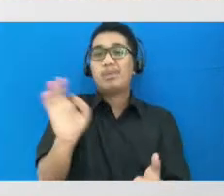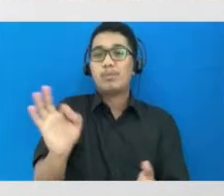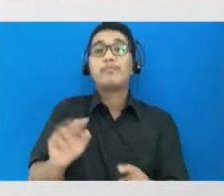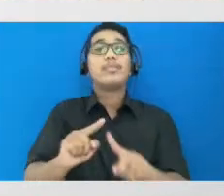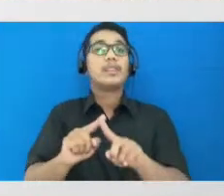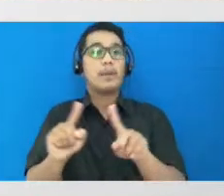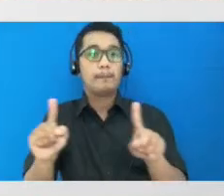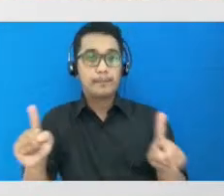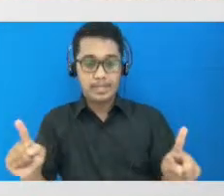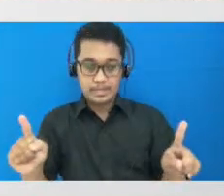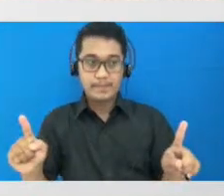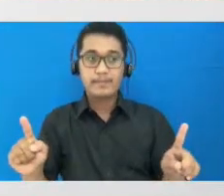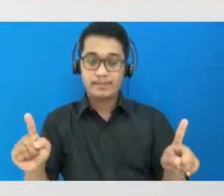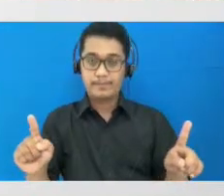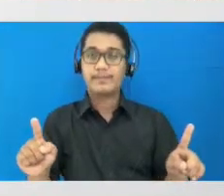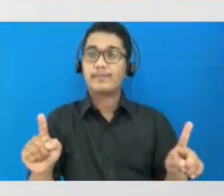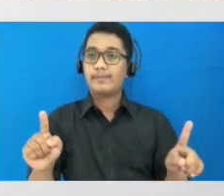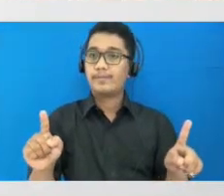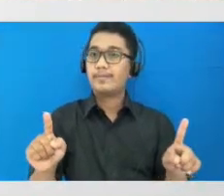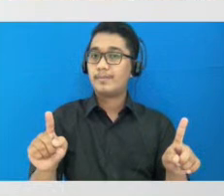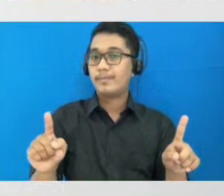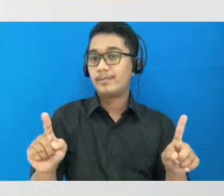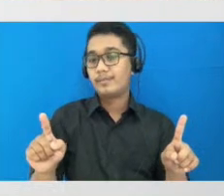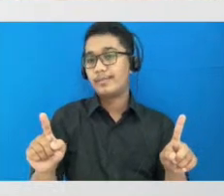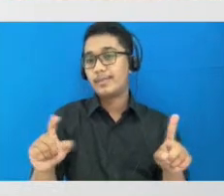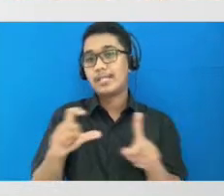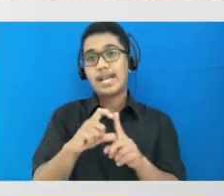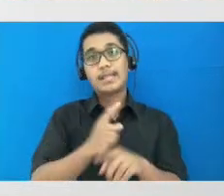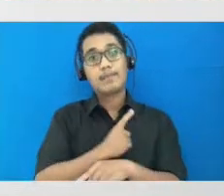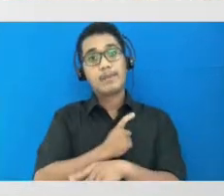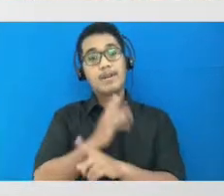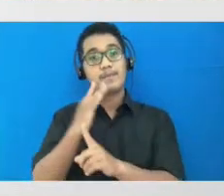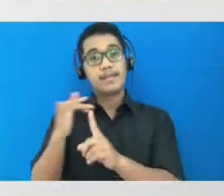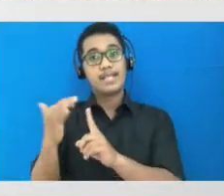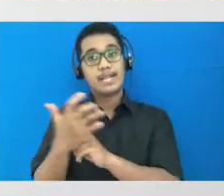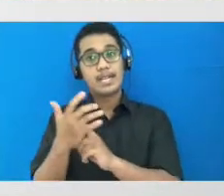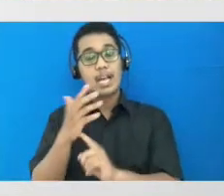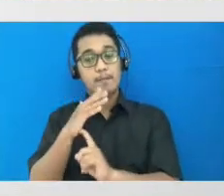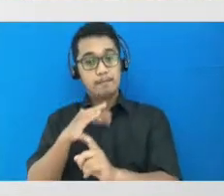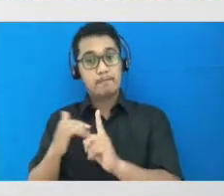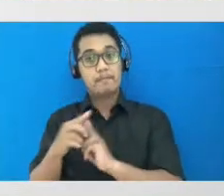Tetapi yang sudah terjadi adalah data pribadi masyarakat,